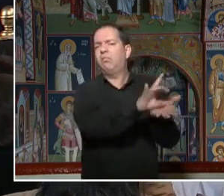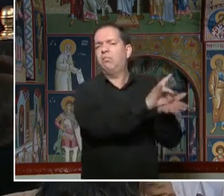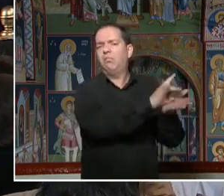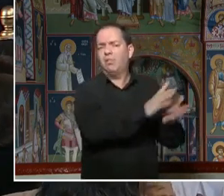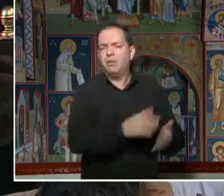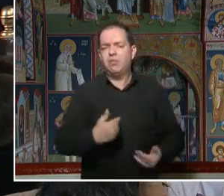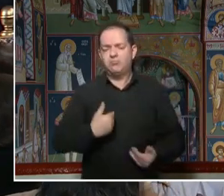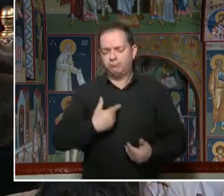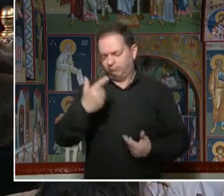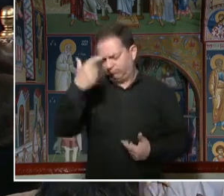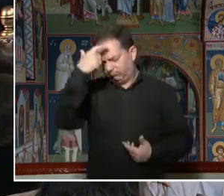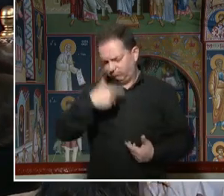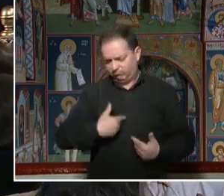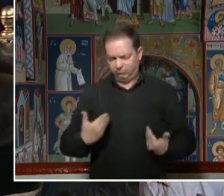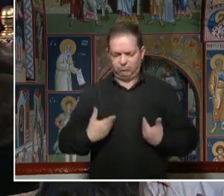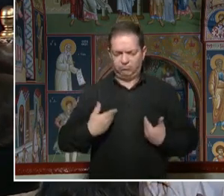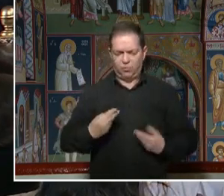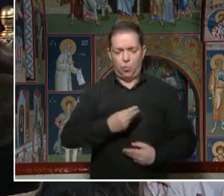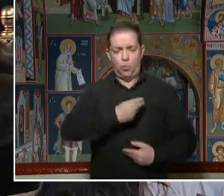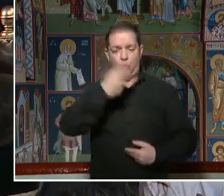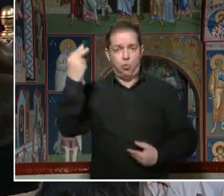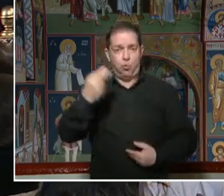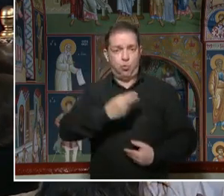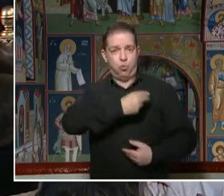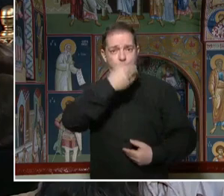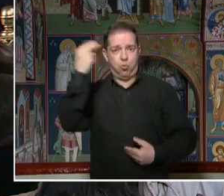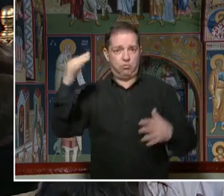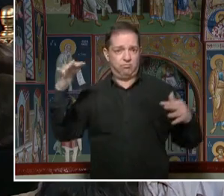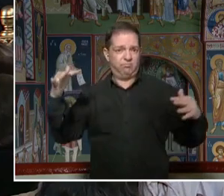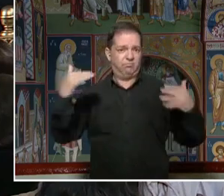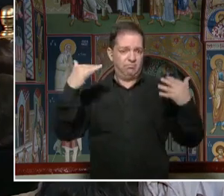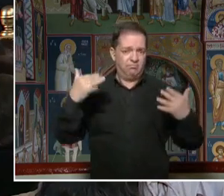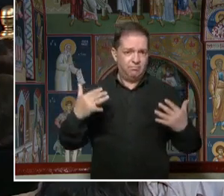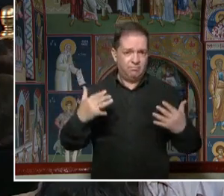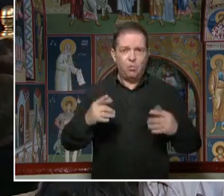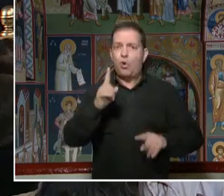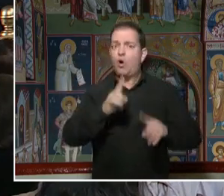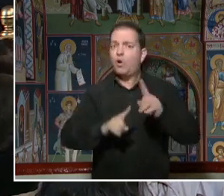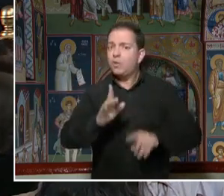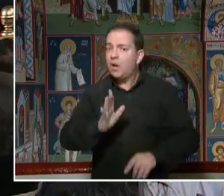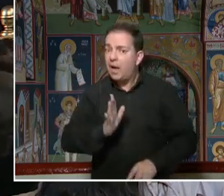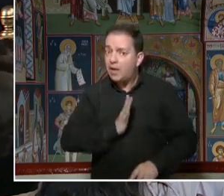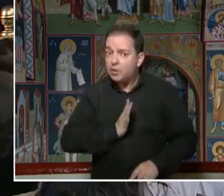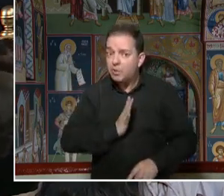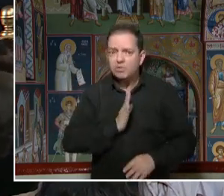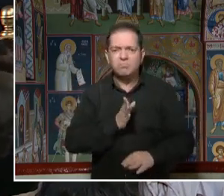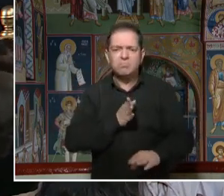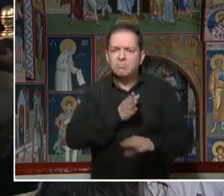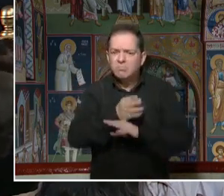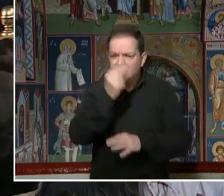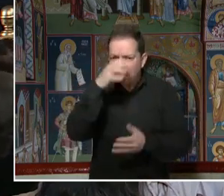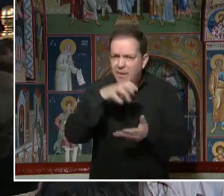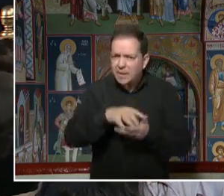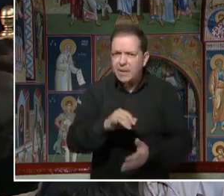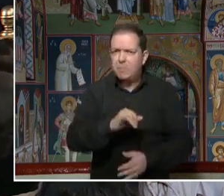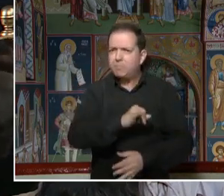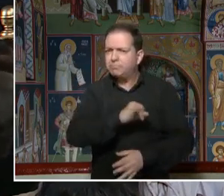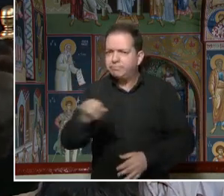ο αυτοθαυμαζόμενος και γενικά κάθε άνθρωπος που δεν έχει εκκλησιαστικό